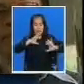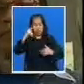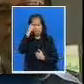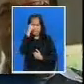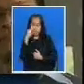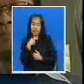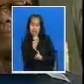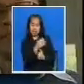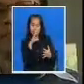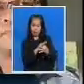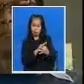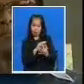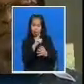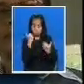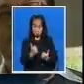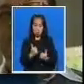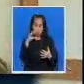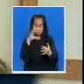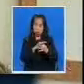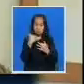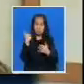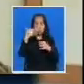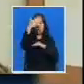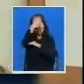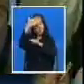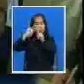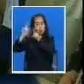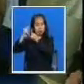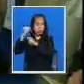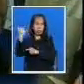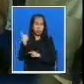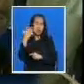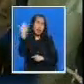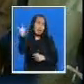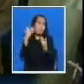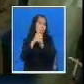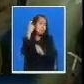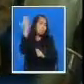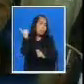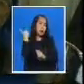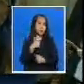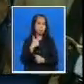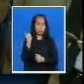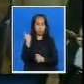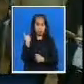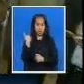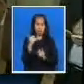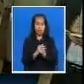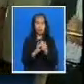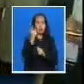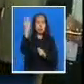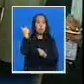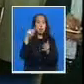ตินะครับตอนนี้เขาเริ่มมีบ้างแล้วในบางพื้นที่ที่ไปทำ ครับ นะฮะเมื่อสัปดาห์ที่ผ่านมาเนี่ยเพิ่งเป็นสัปดา